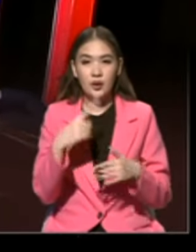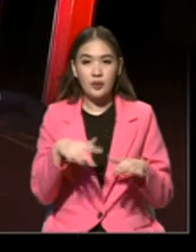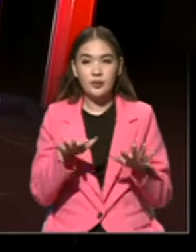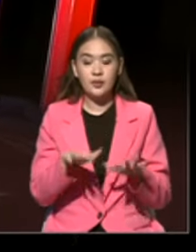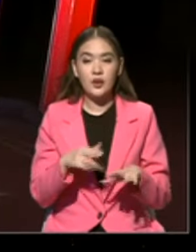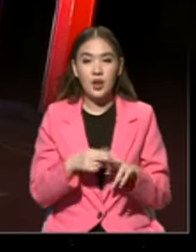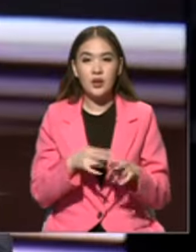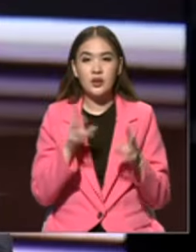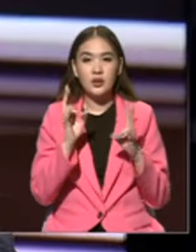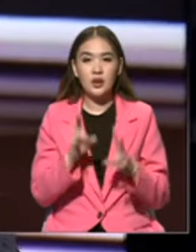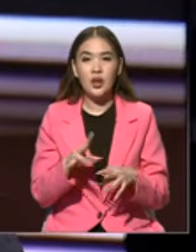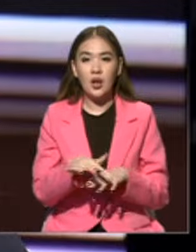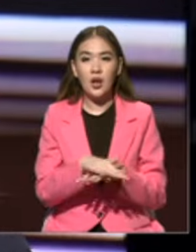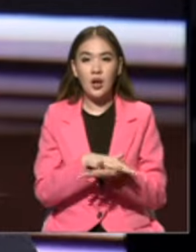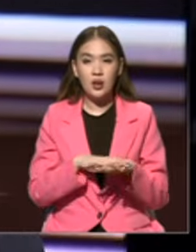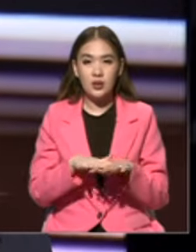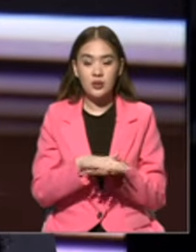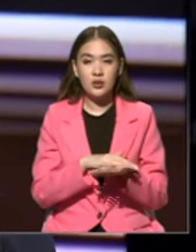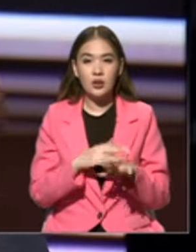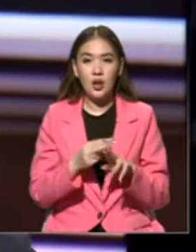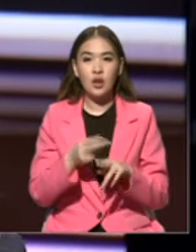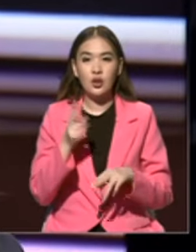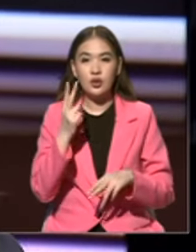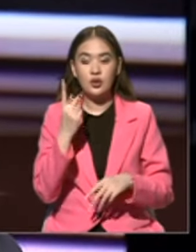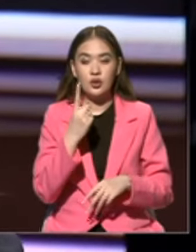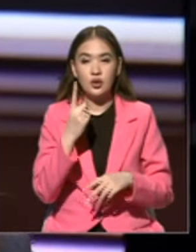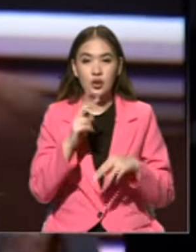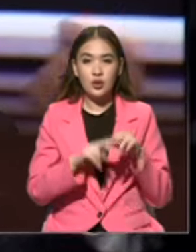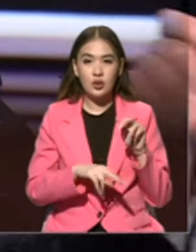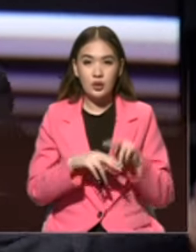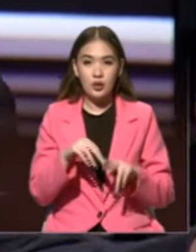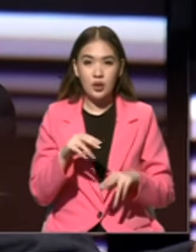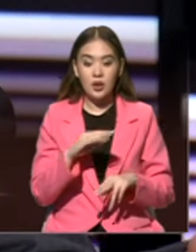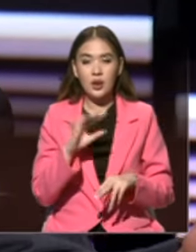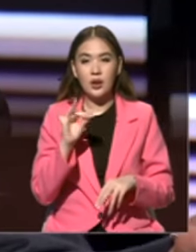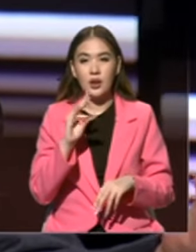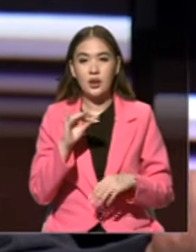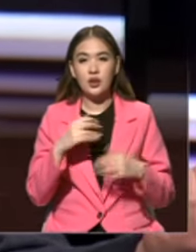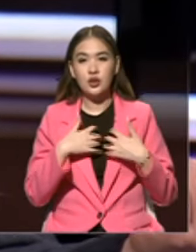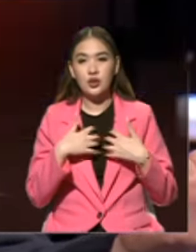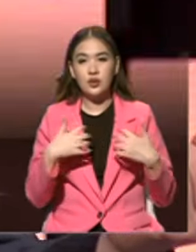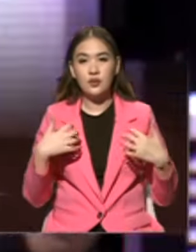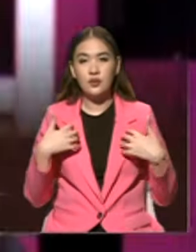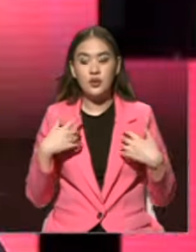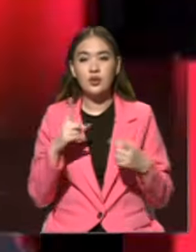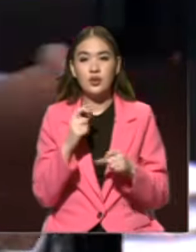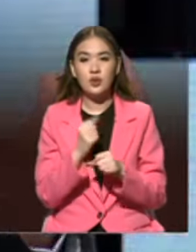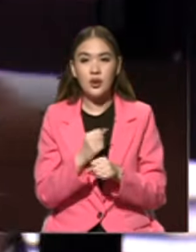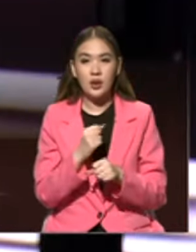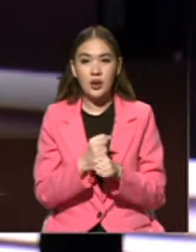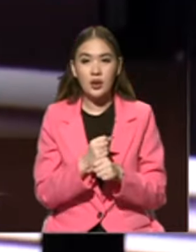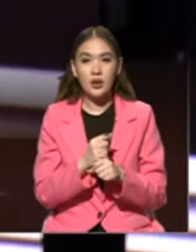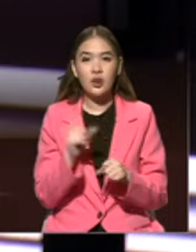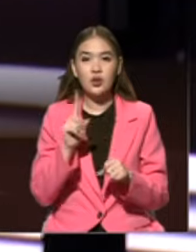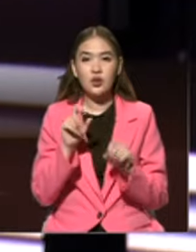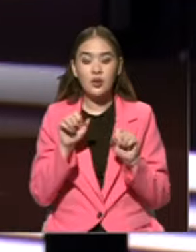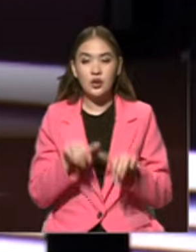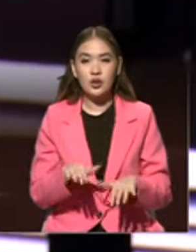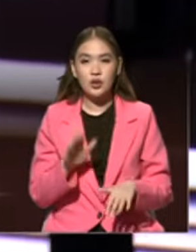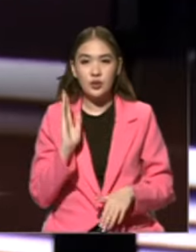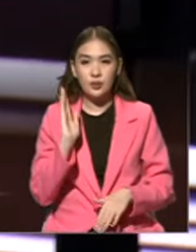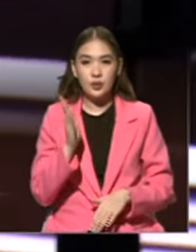сол зардап шеккен халықтың бірінші үйін салып беруіміз керек па, әлде малын өтеуіміз керек па? Қай шешім қабылдауымыз керек бұл